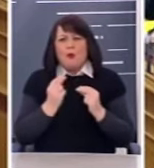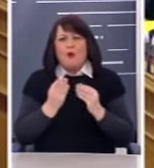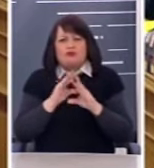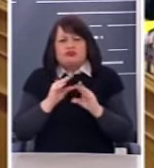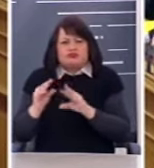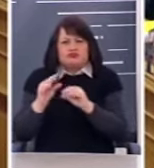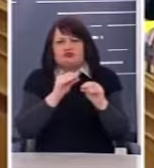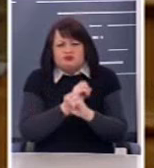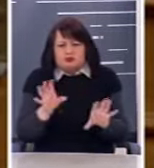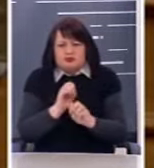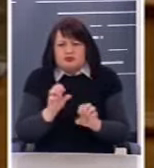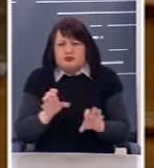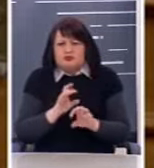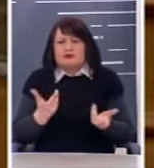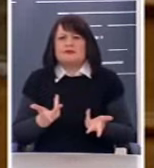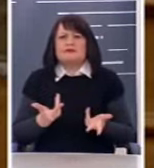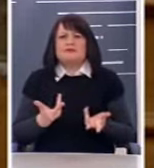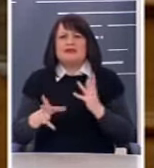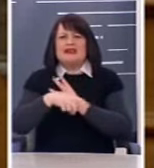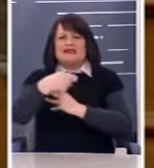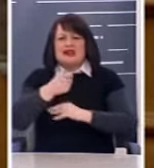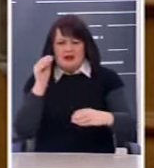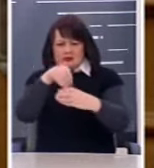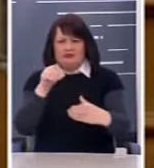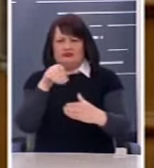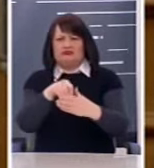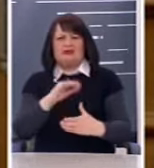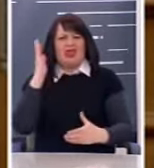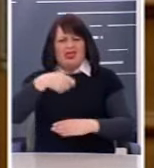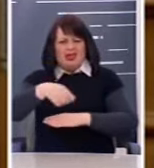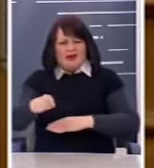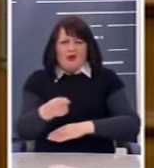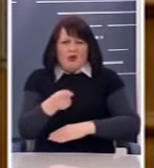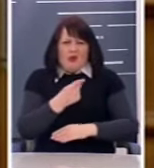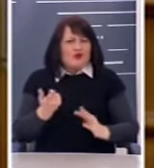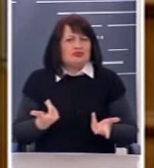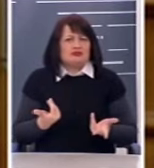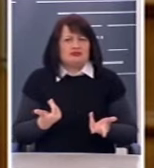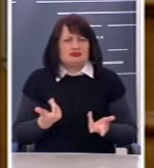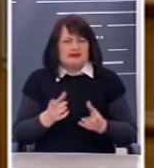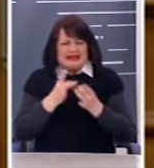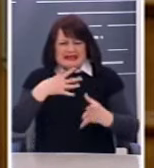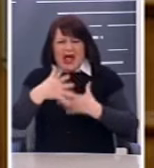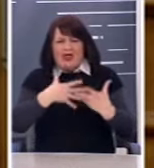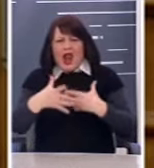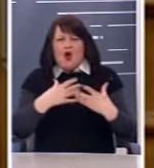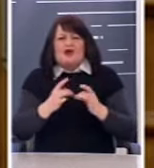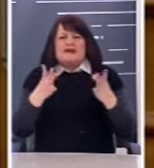δημοσιεύματα, με εισαγγελικές παρεμβάσεις, με δικογραφίες, το ένα σκάνδαλο πίσω από το άλλο.